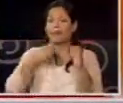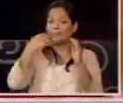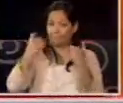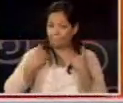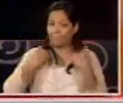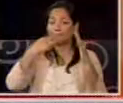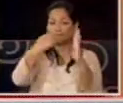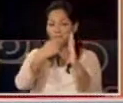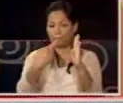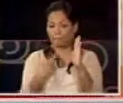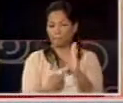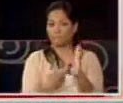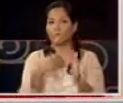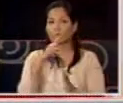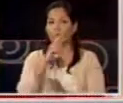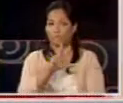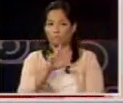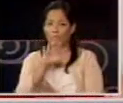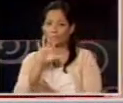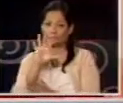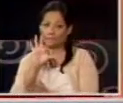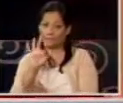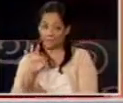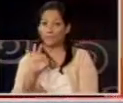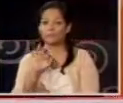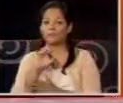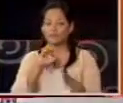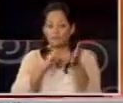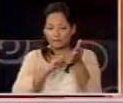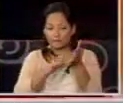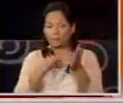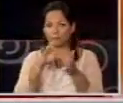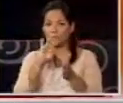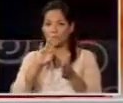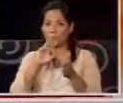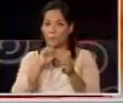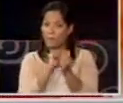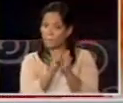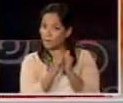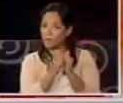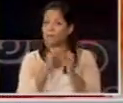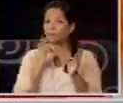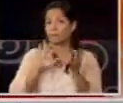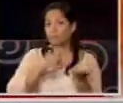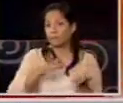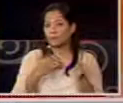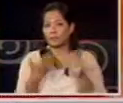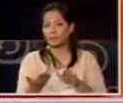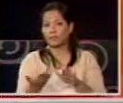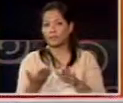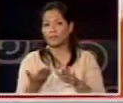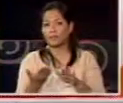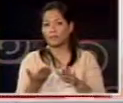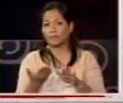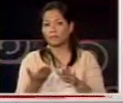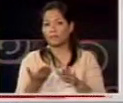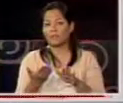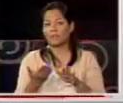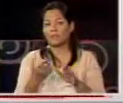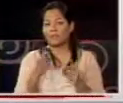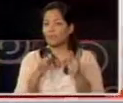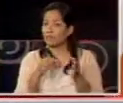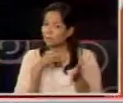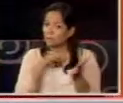nasa rule 39 po yan, section 7. Ibig po sabihin, pagpatay na ang obligor or yung may